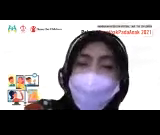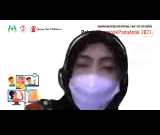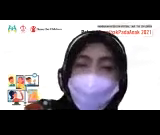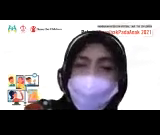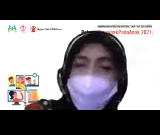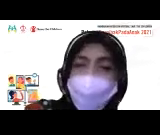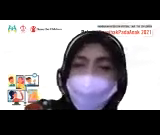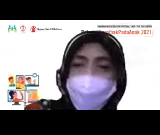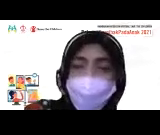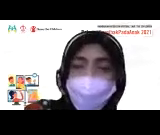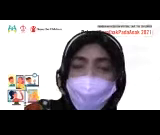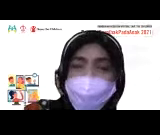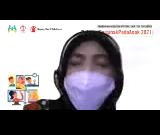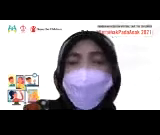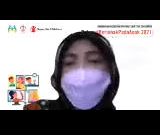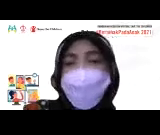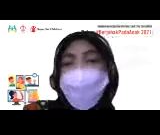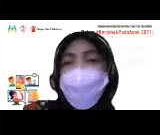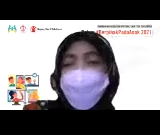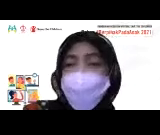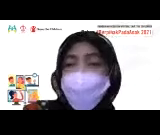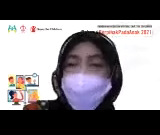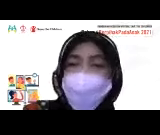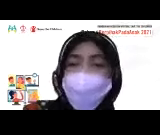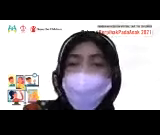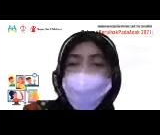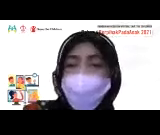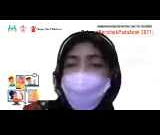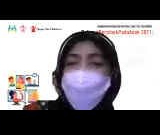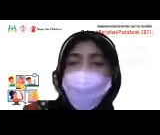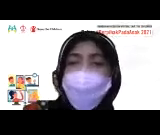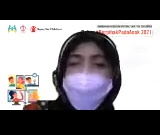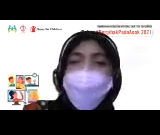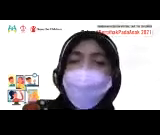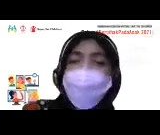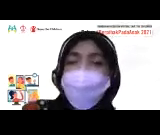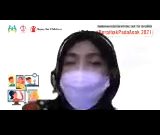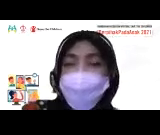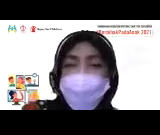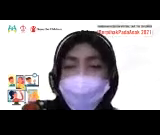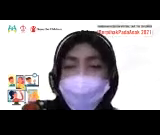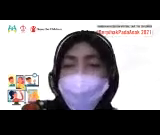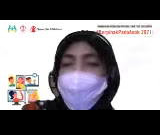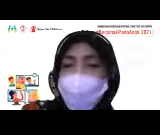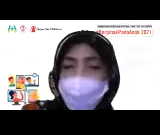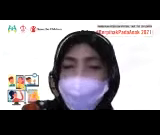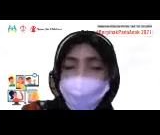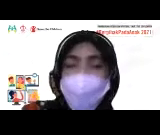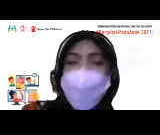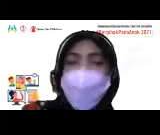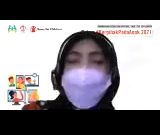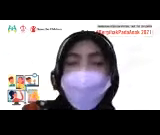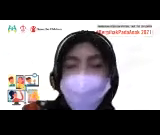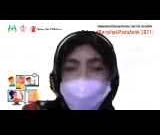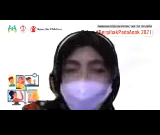sudah masuk ke masa pandemi COVID, tetapi MTBS ini harus tadi dilaksanakan secara